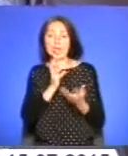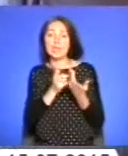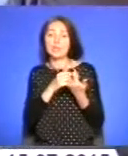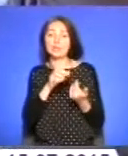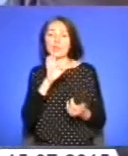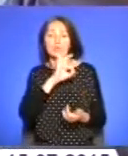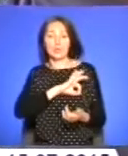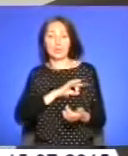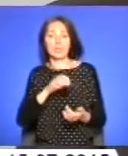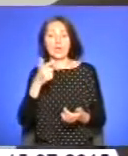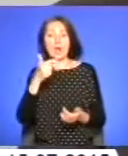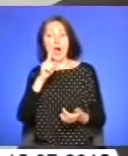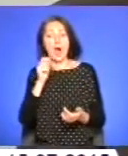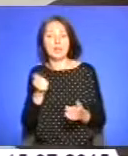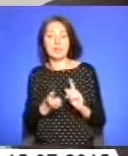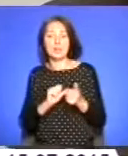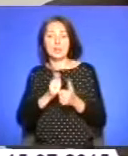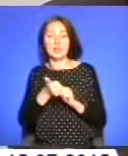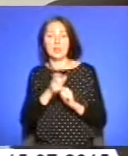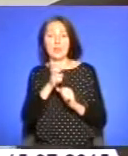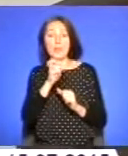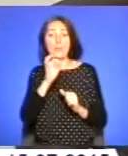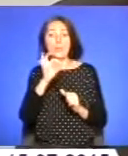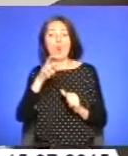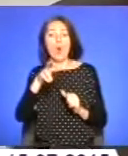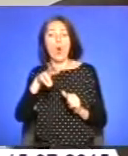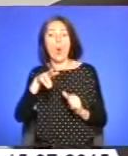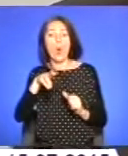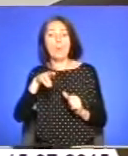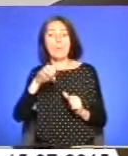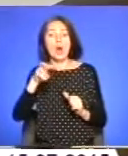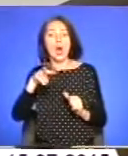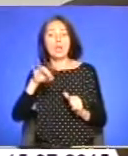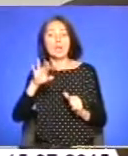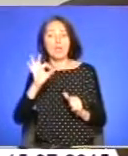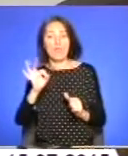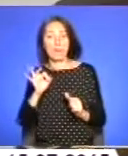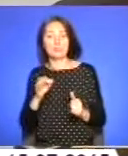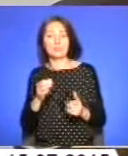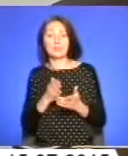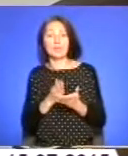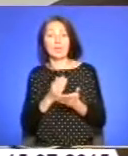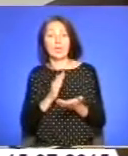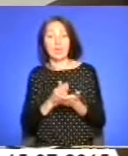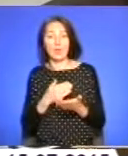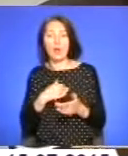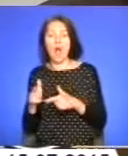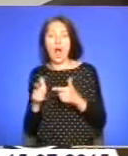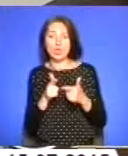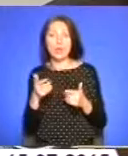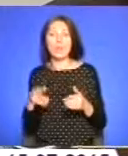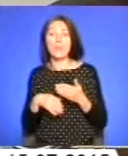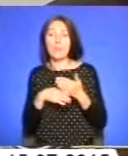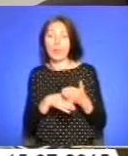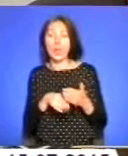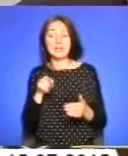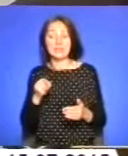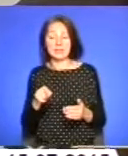на біопаливо. Компетенція присутствує, ми готові. Как бы помогать и